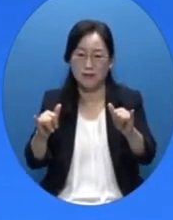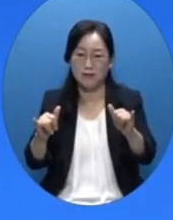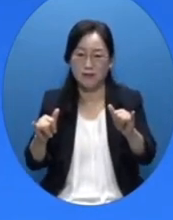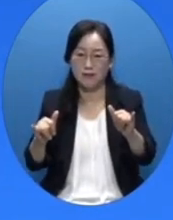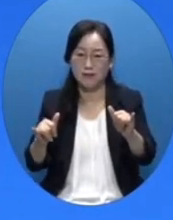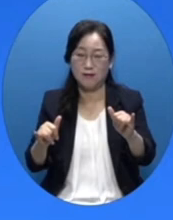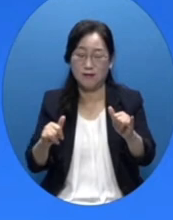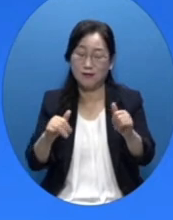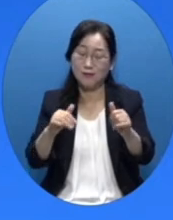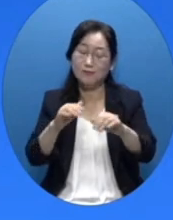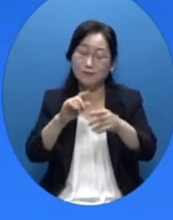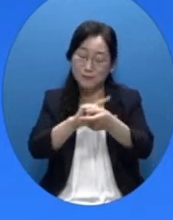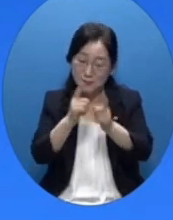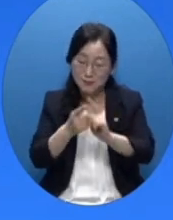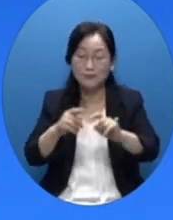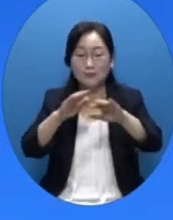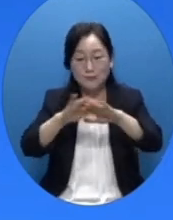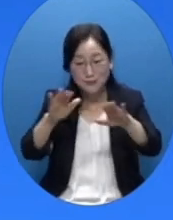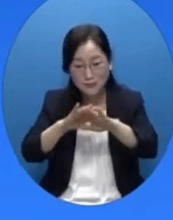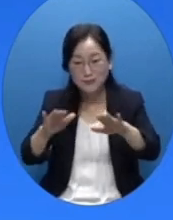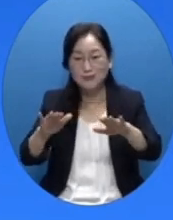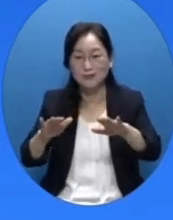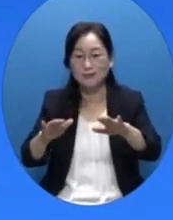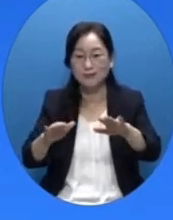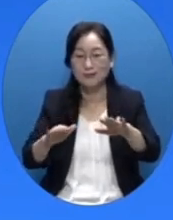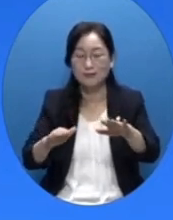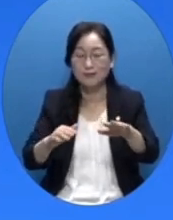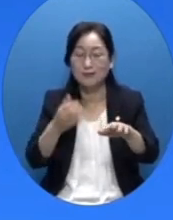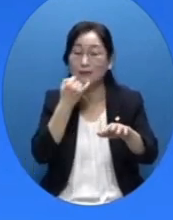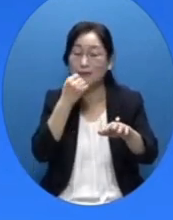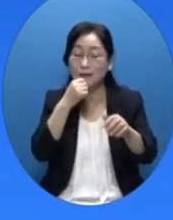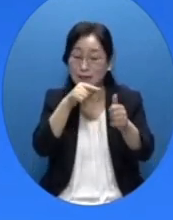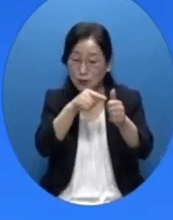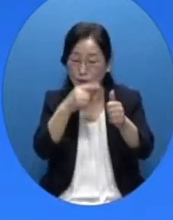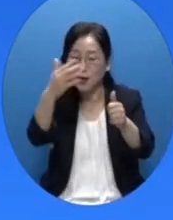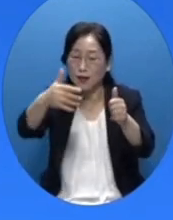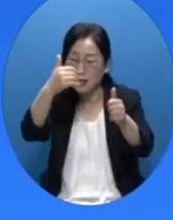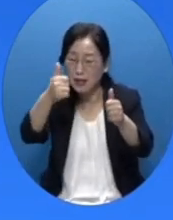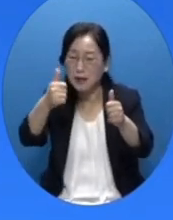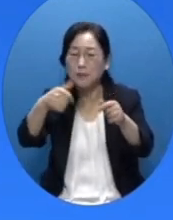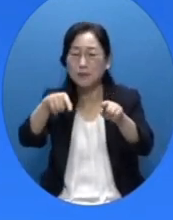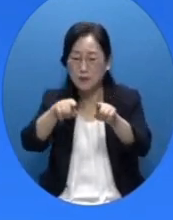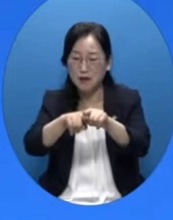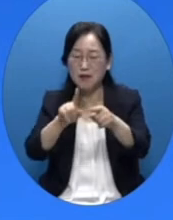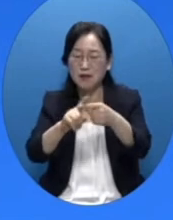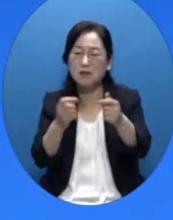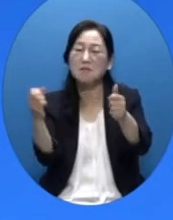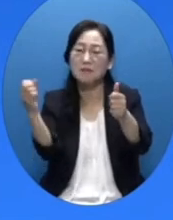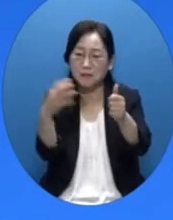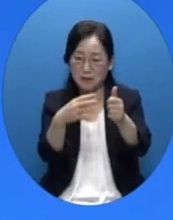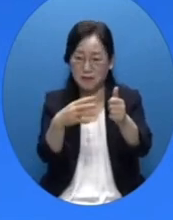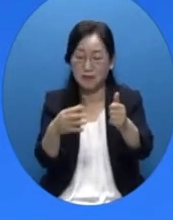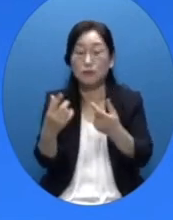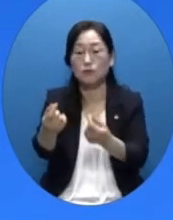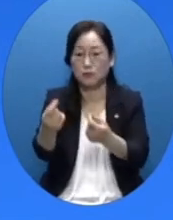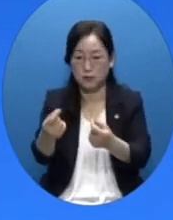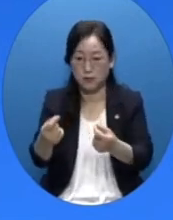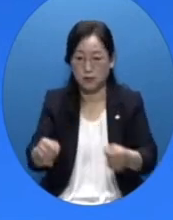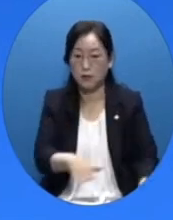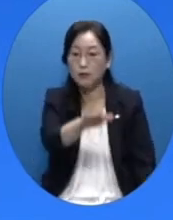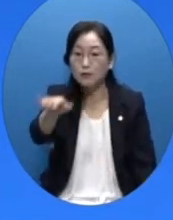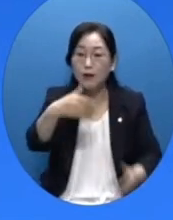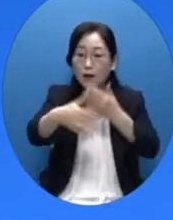이 사까 화약 5 2 자기 하남 함께 쓴다는 사실을 듯 고백한 것입니다 그렇습니다 우리가